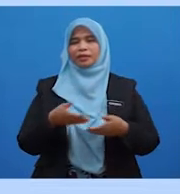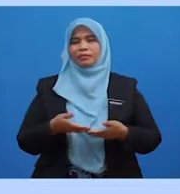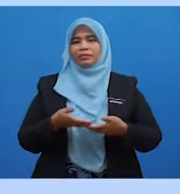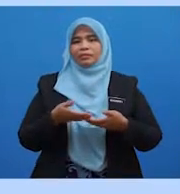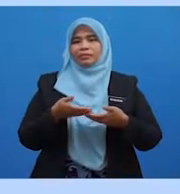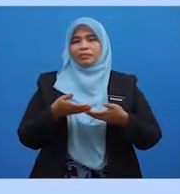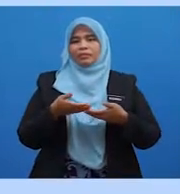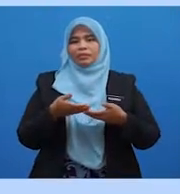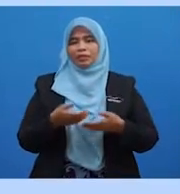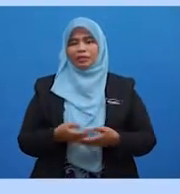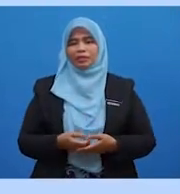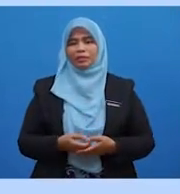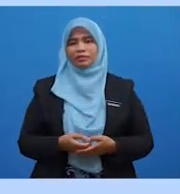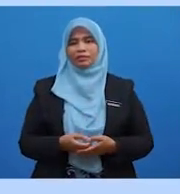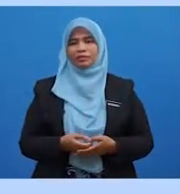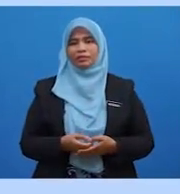dan bahu.